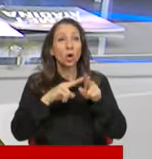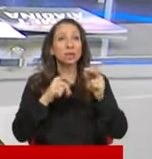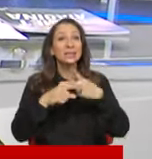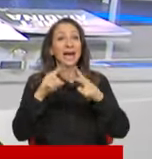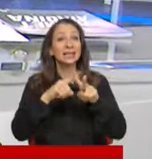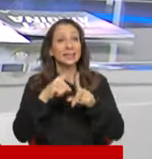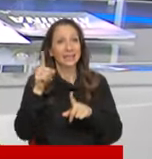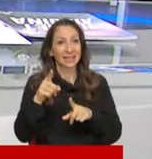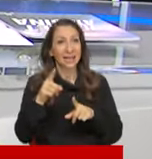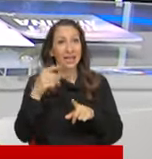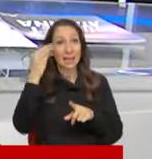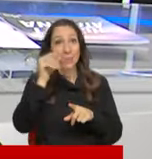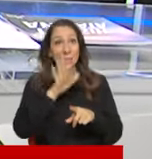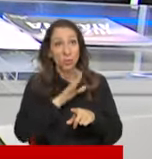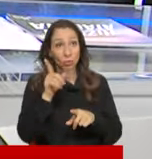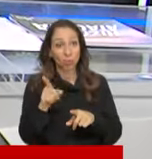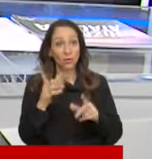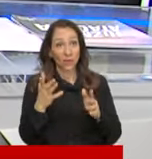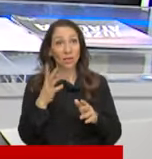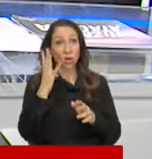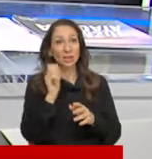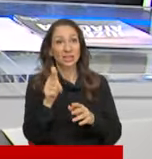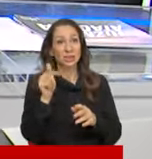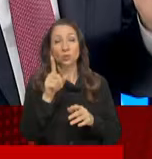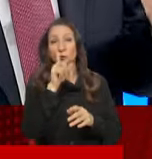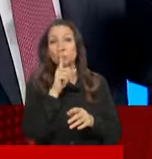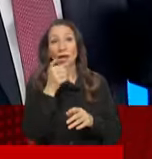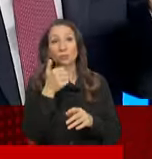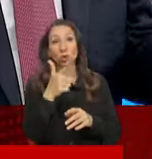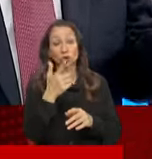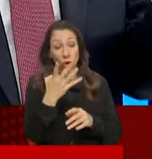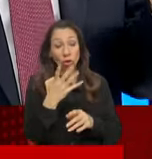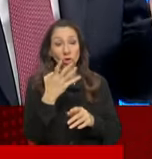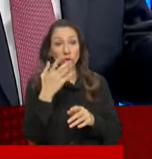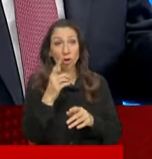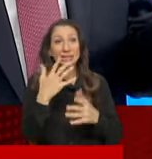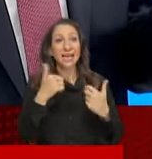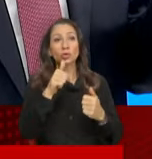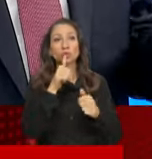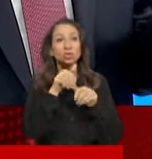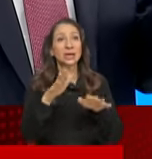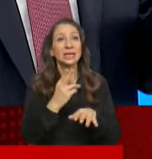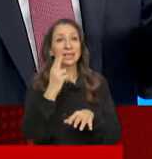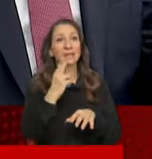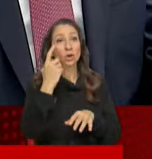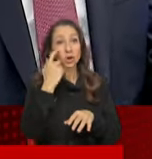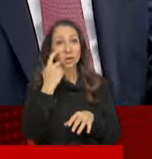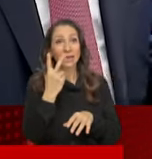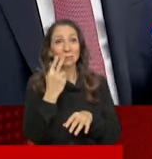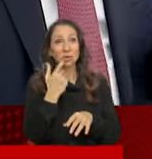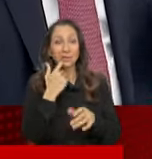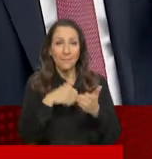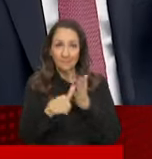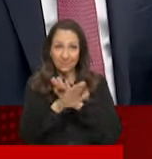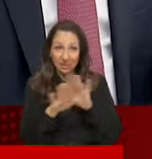Kozan'ın imamoğlu'nun ve 4 ilçenin 169 köyüne sağlıklı su verecek olan yedi göze barajını 2,5 yılda